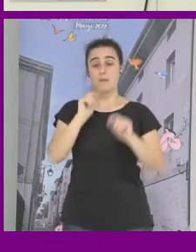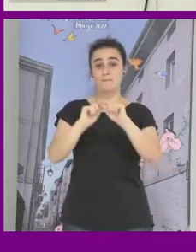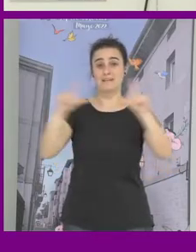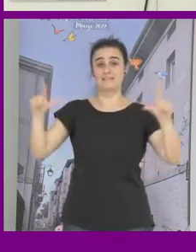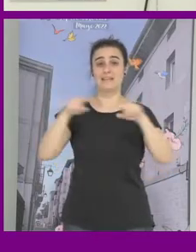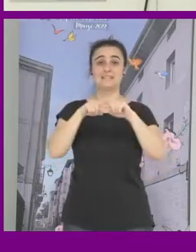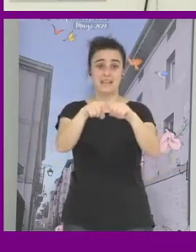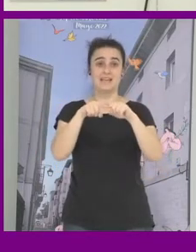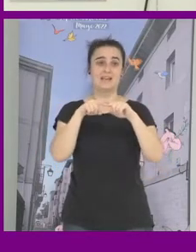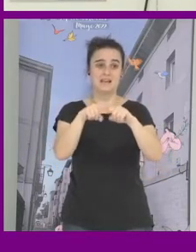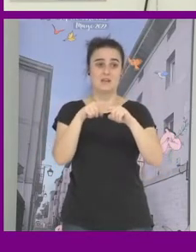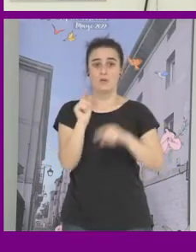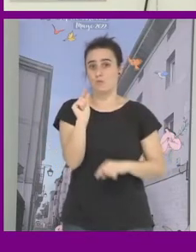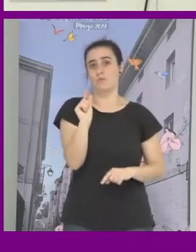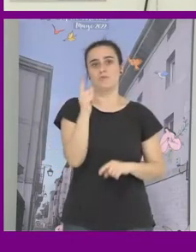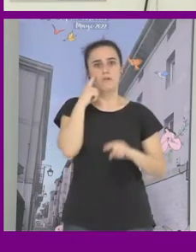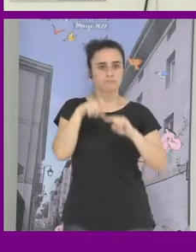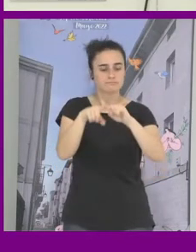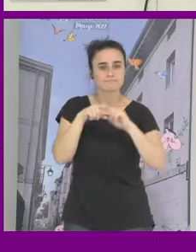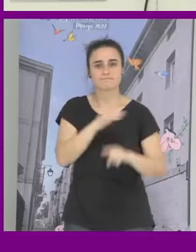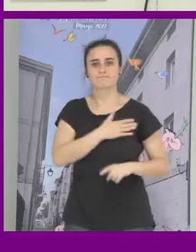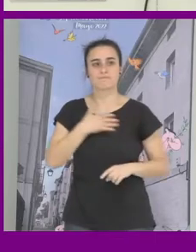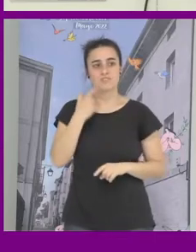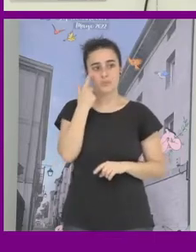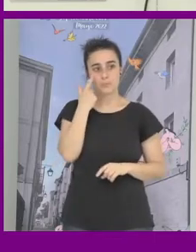bat, eta kontatu nahi dizuet,